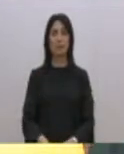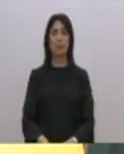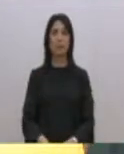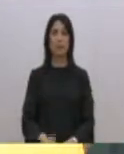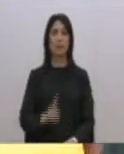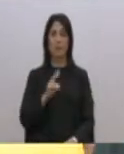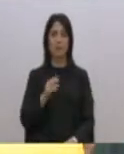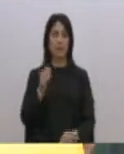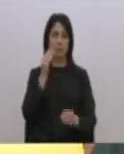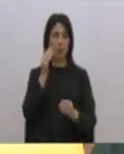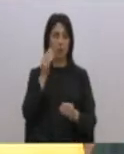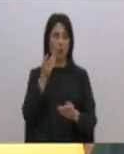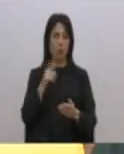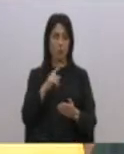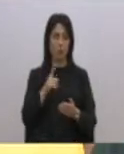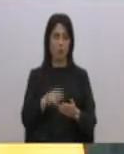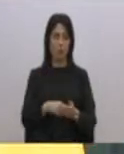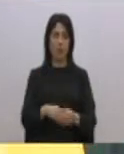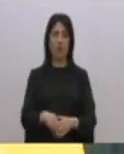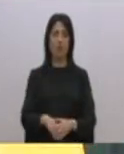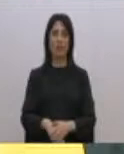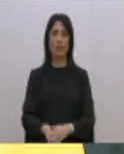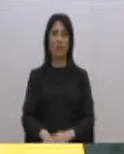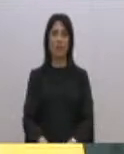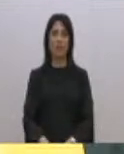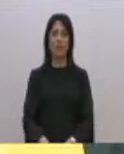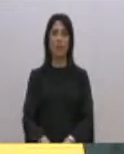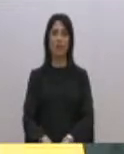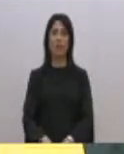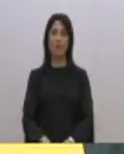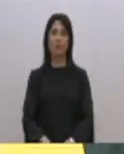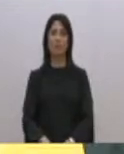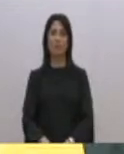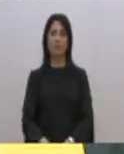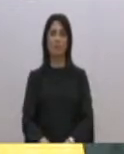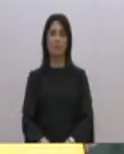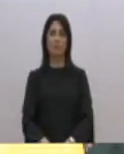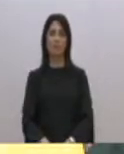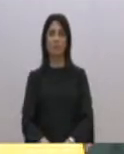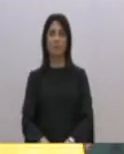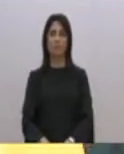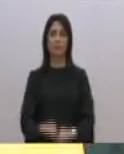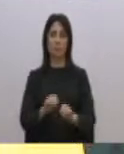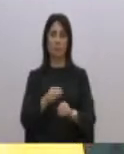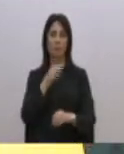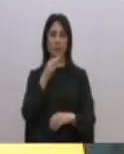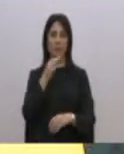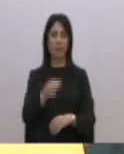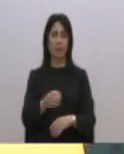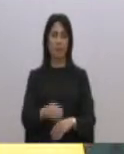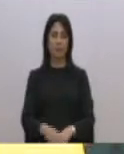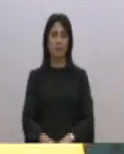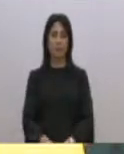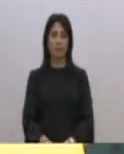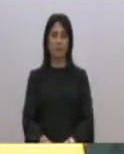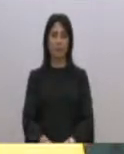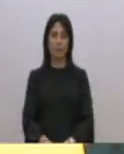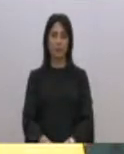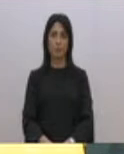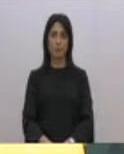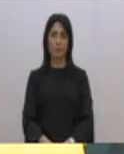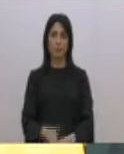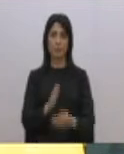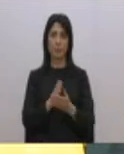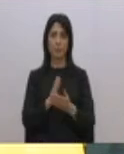აი სამშელო არის ნამდვილად. თუმცა აი ამ ფარგლებში კი ბატონო შემიძლია გითხრათ, რომ ეს მოგესწრებათ